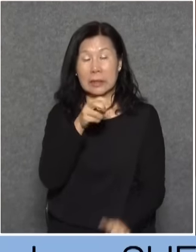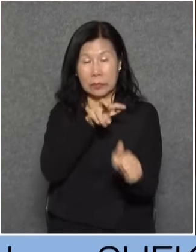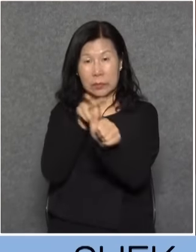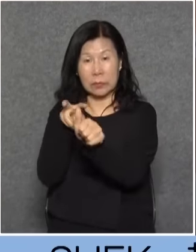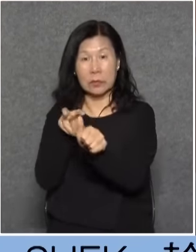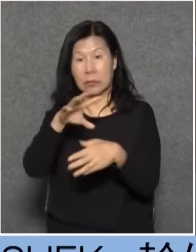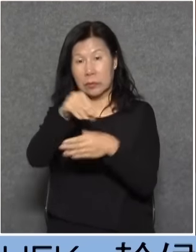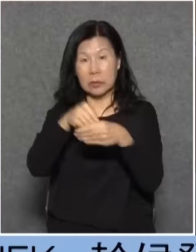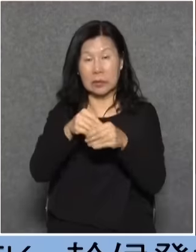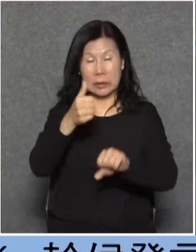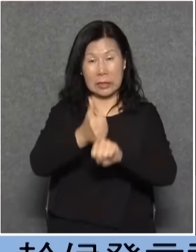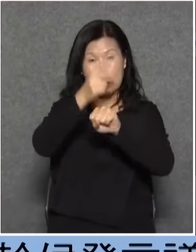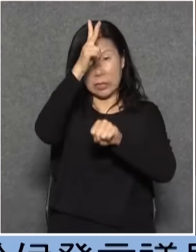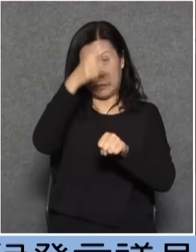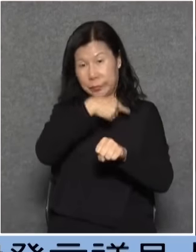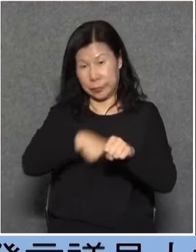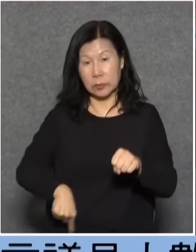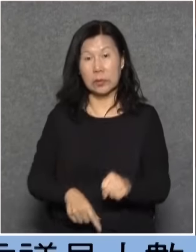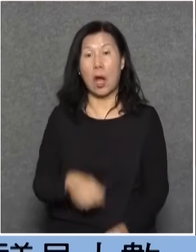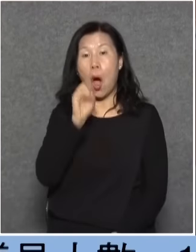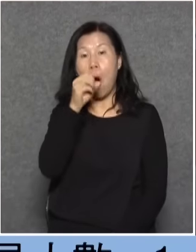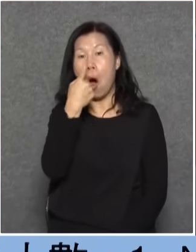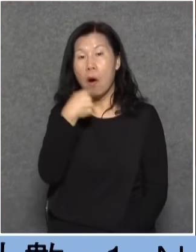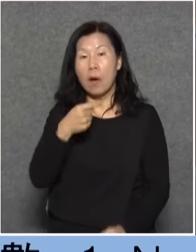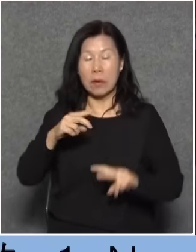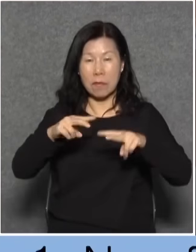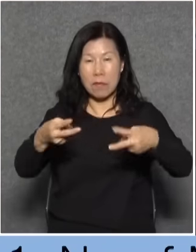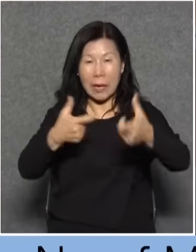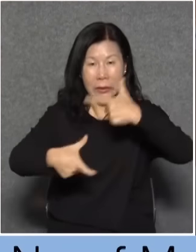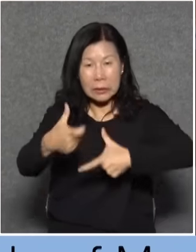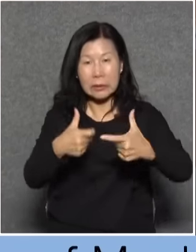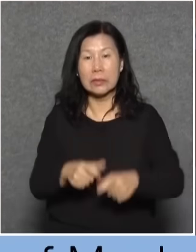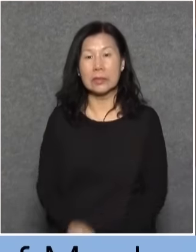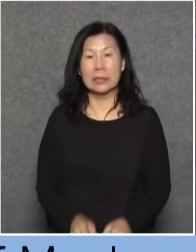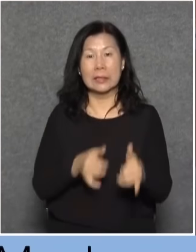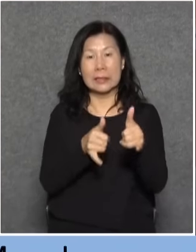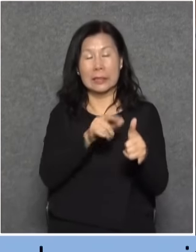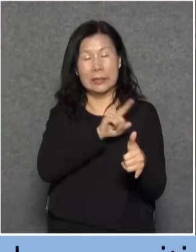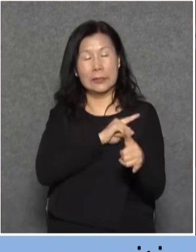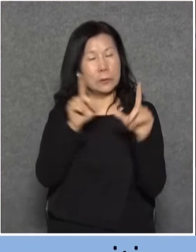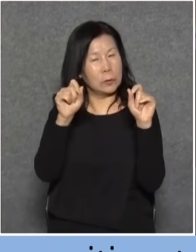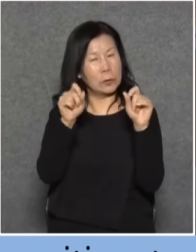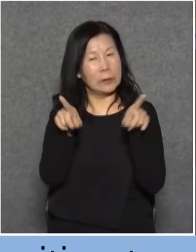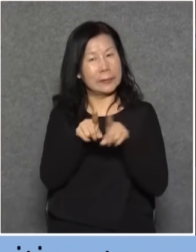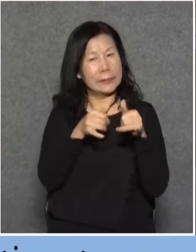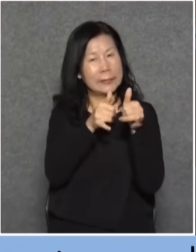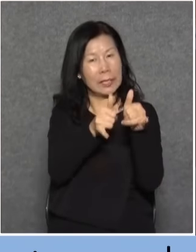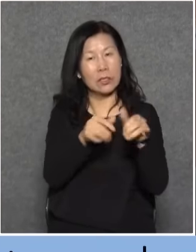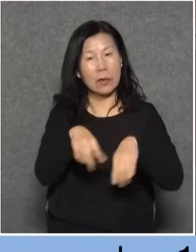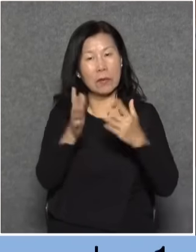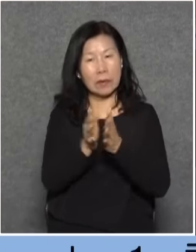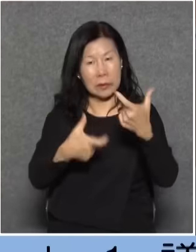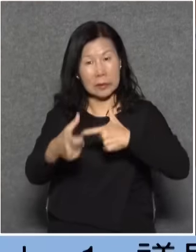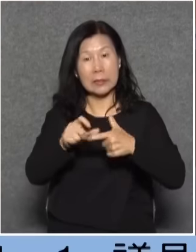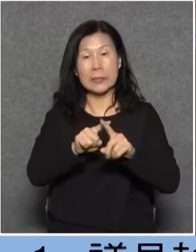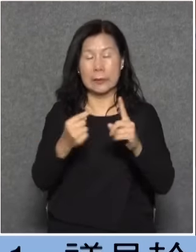包括建制派的朋友口中的发展经济，只不过按照他们的意思去发展经济，不容许有人